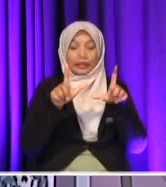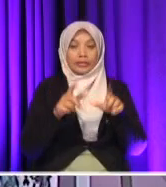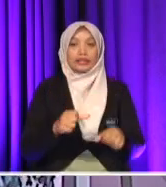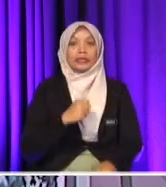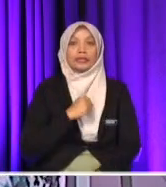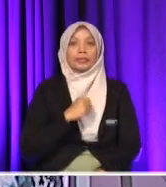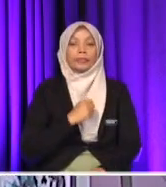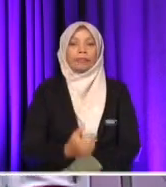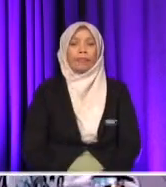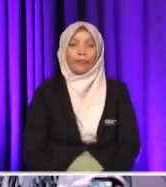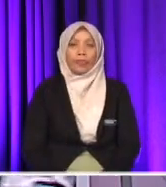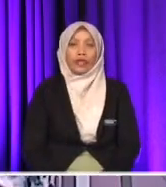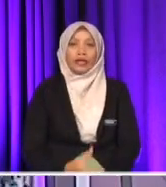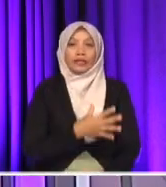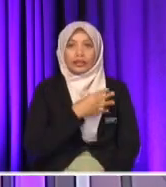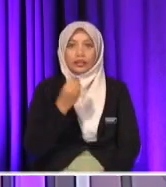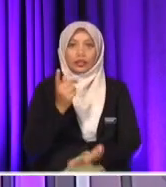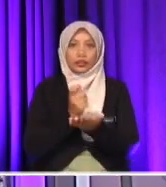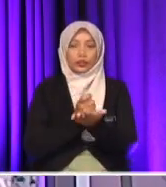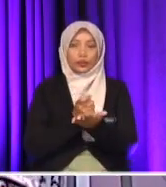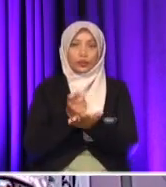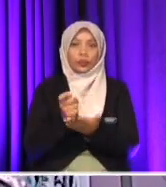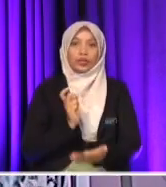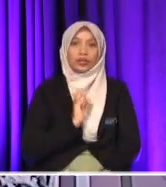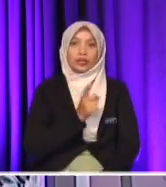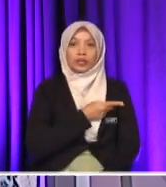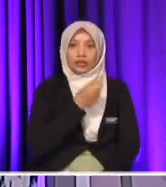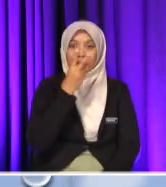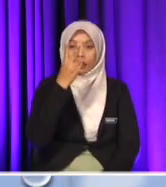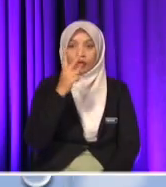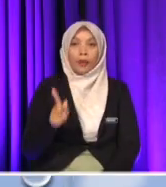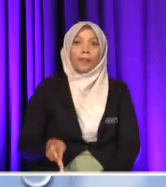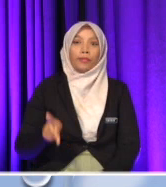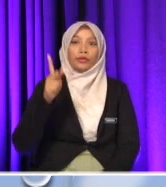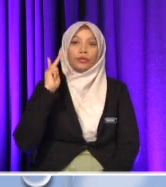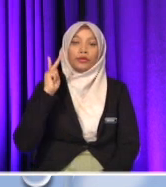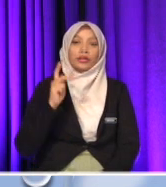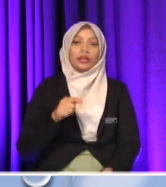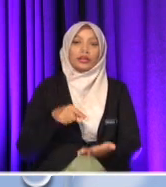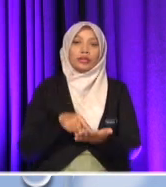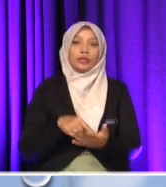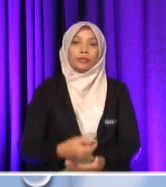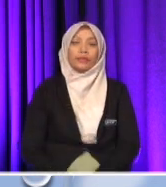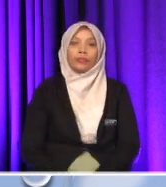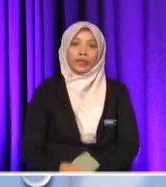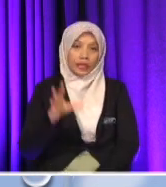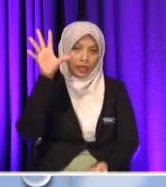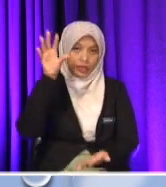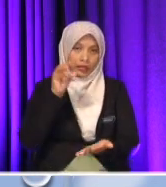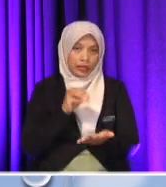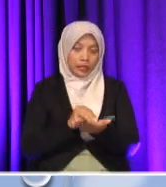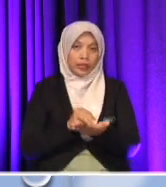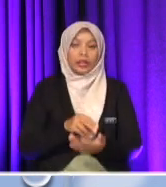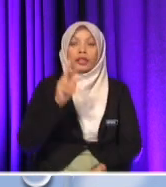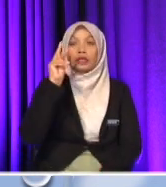bagus. Okey, dan seterusnya kita tengok. Okey, kalau untuk pemuat yang bercetak ni, okey, macam mana kita nak menentukan? Okey,